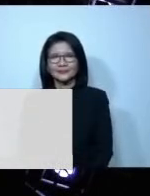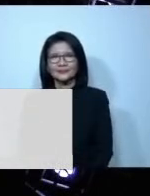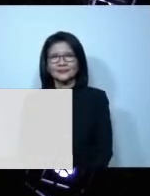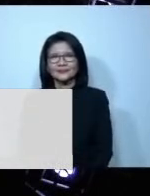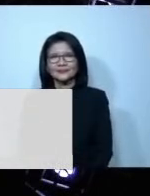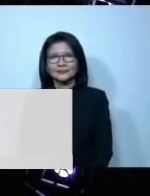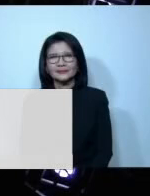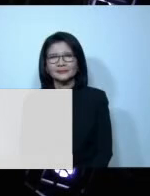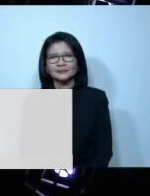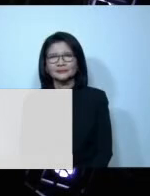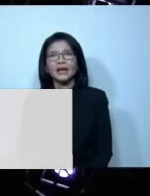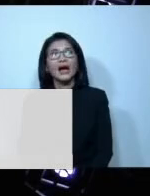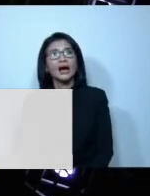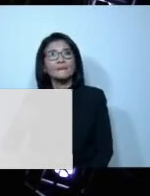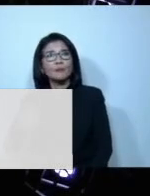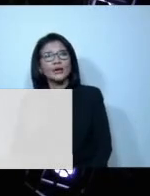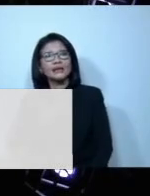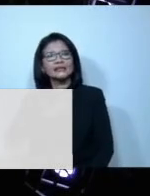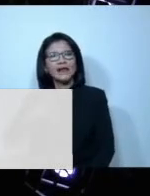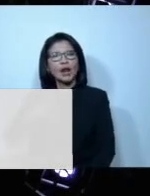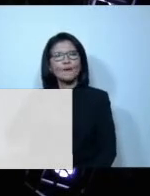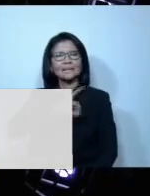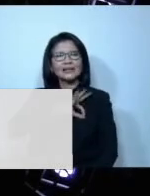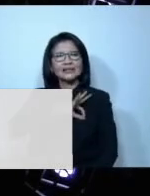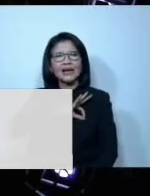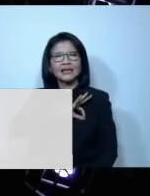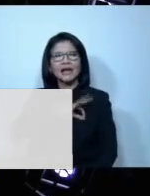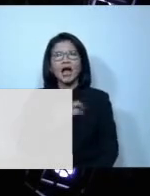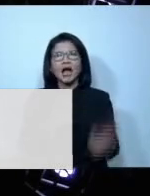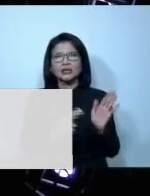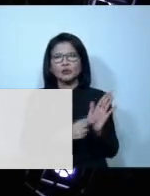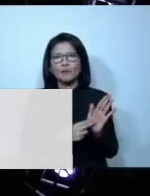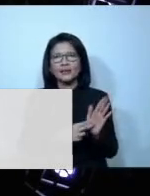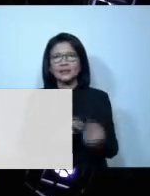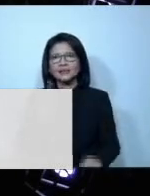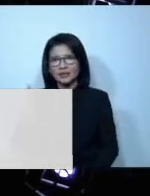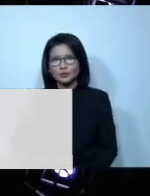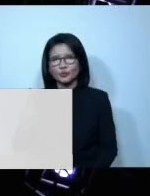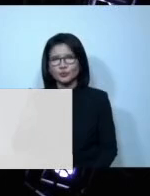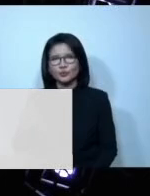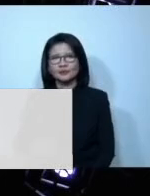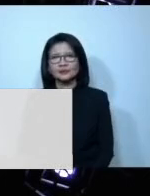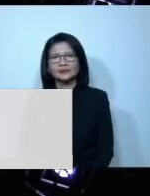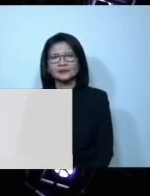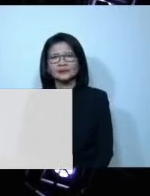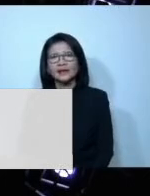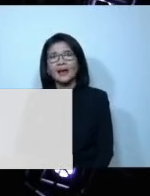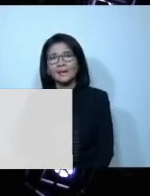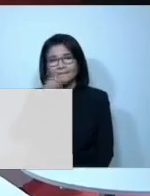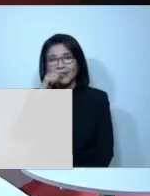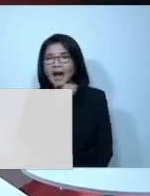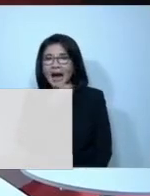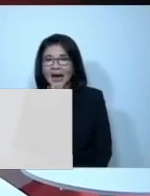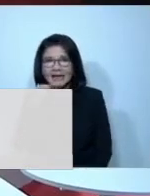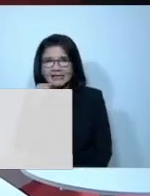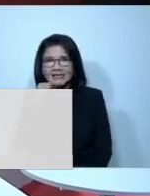Debat pertama calon presiden 2024 yang diikuti Anies Baswedan, Prabowo Subianto, Ganjar Pranowo